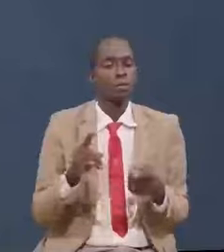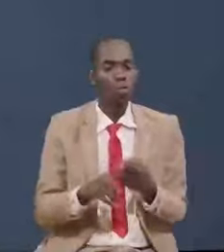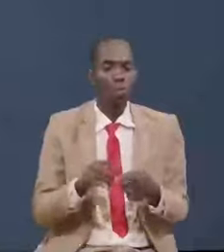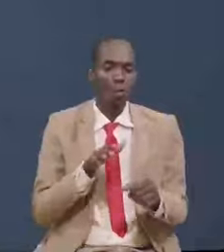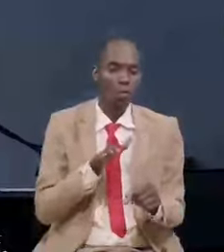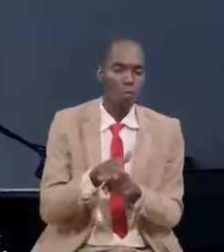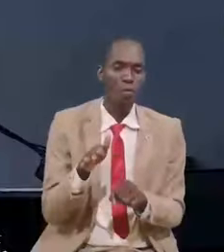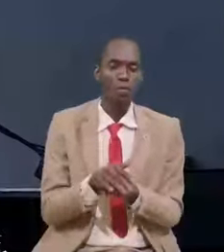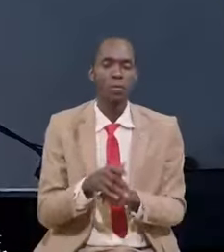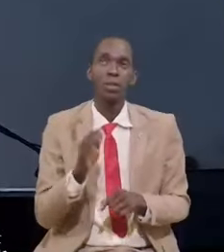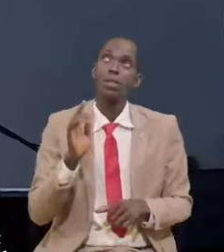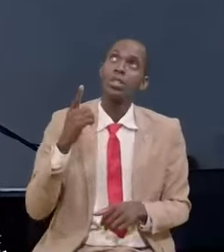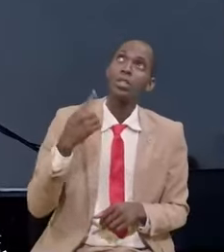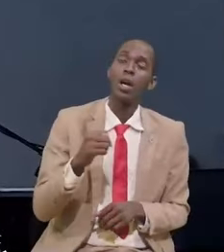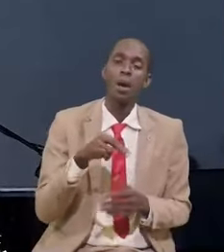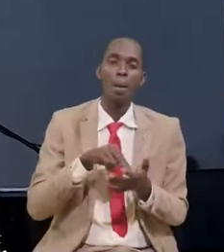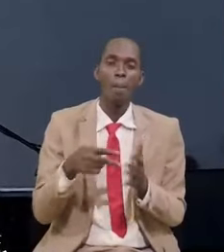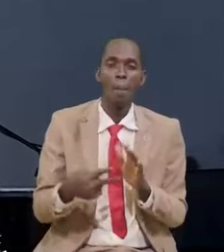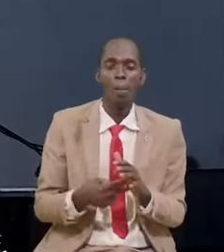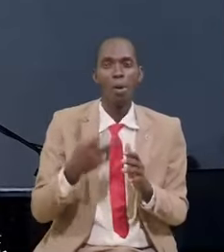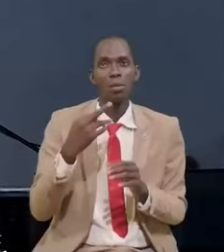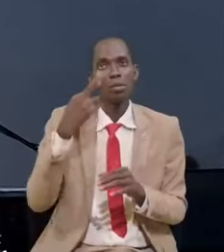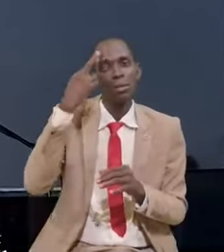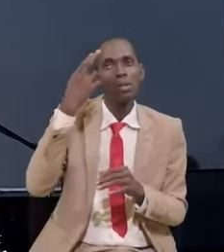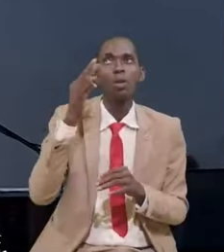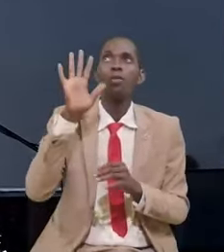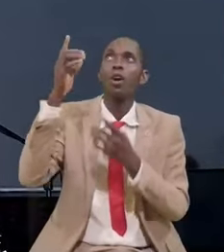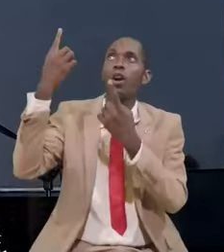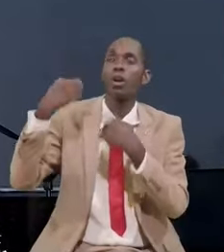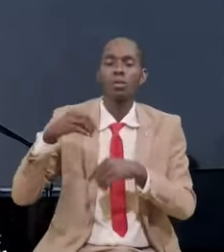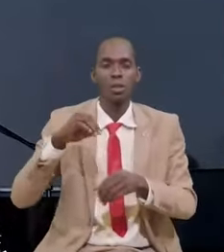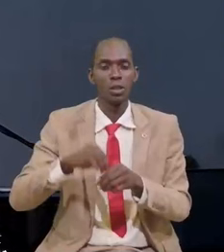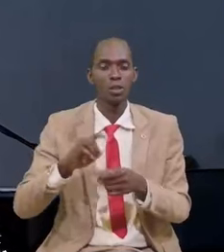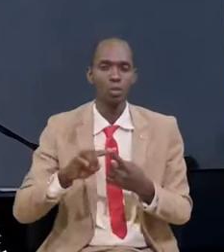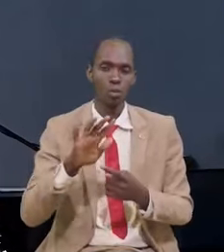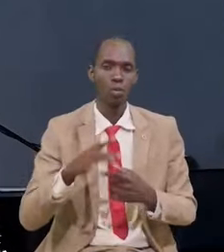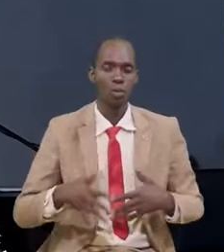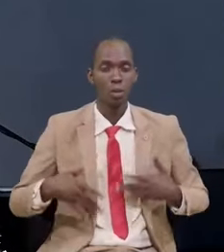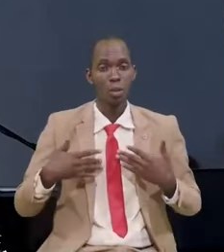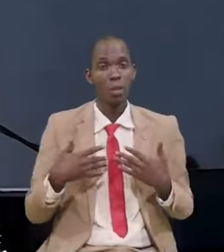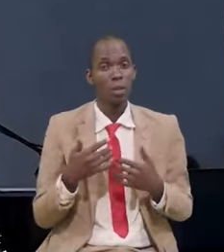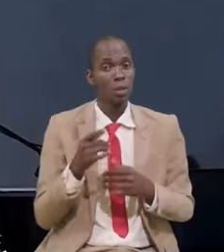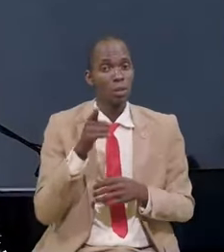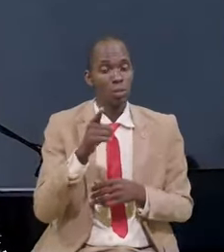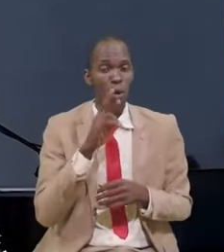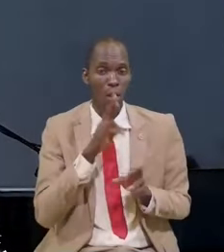Et tu veux qu'il accomplisse l'objectif de sa venue dans ta vie. N'importe où tu es.